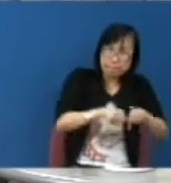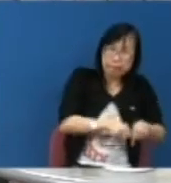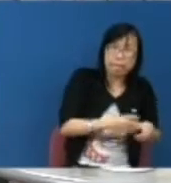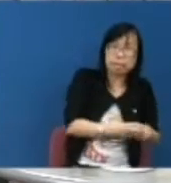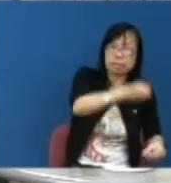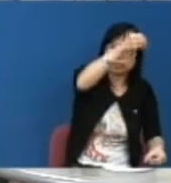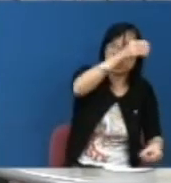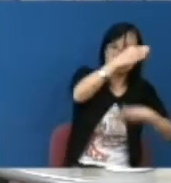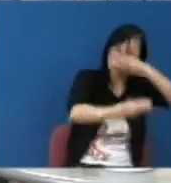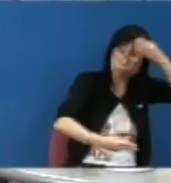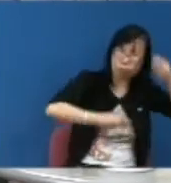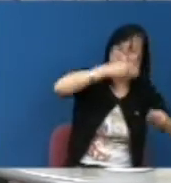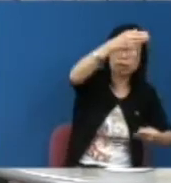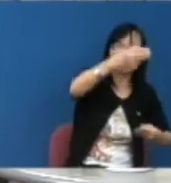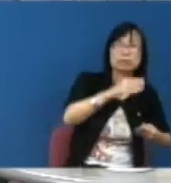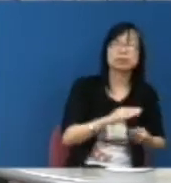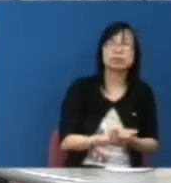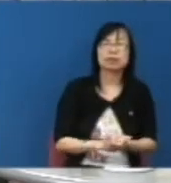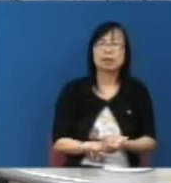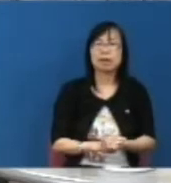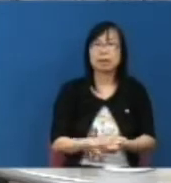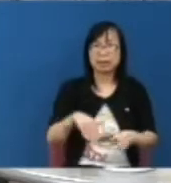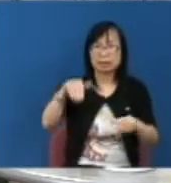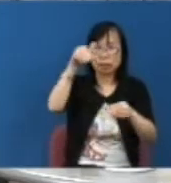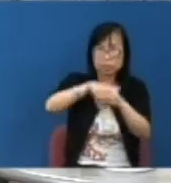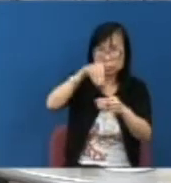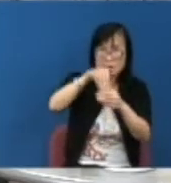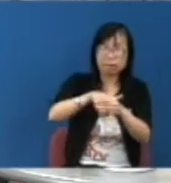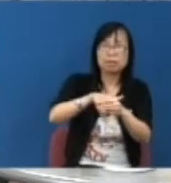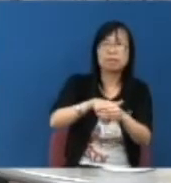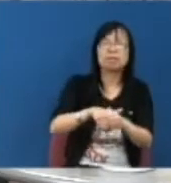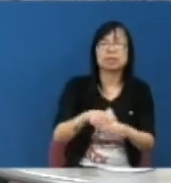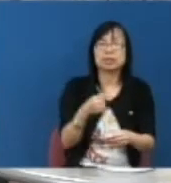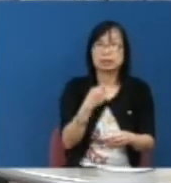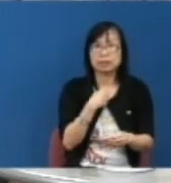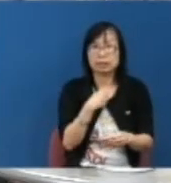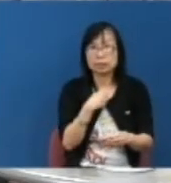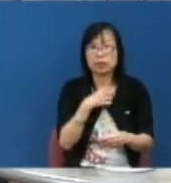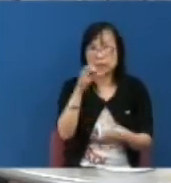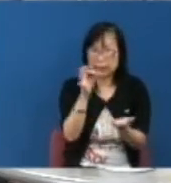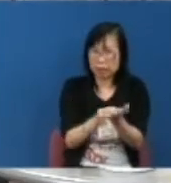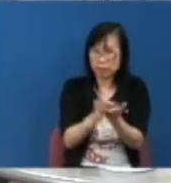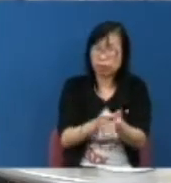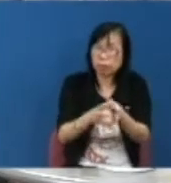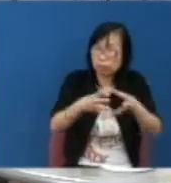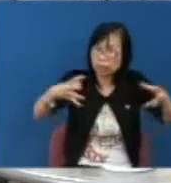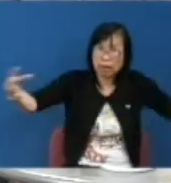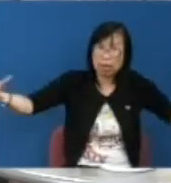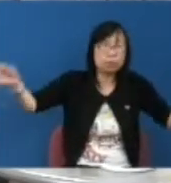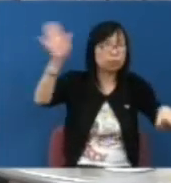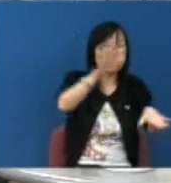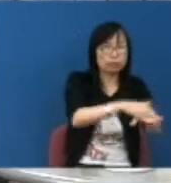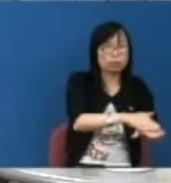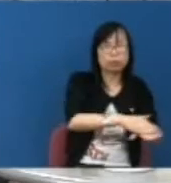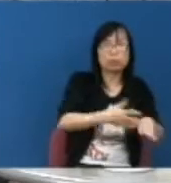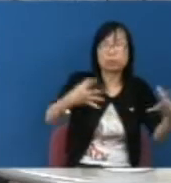呢個循環咧，唔係冇可能嘅。但係個投資咧，同埋需要用個地方好大量，你先可以擺到咁多